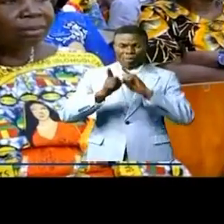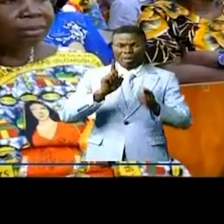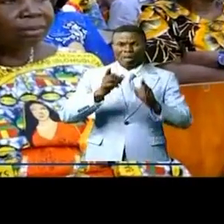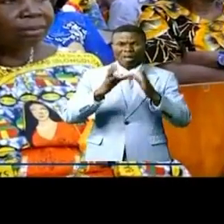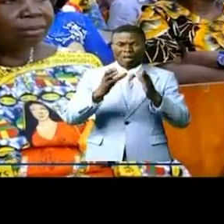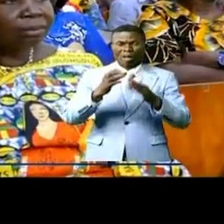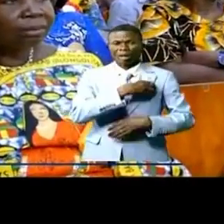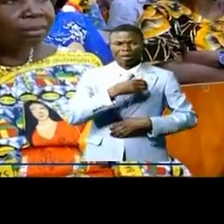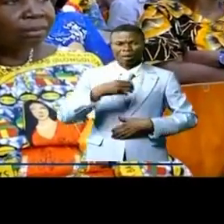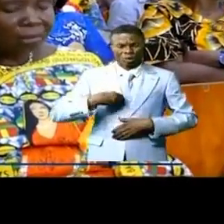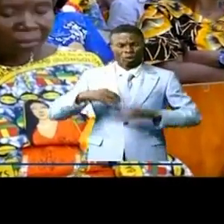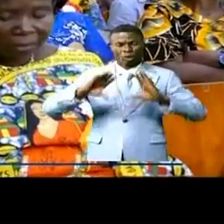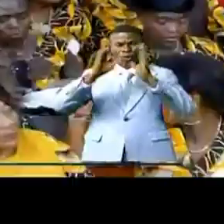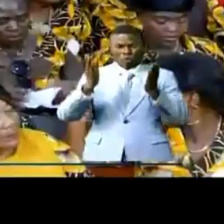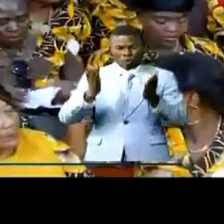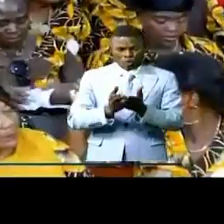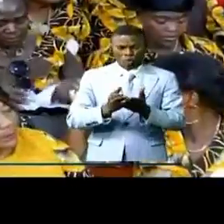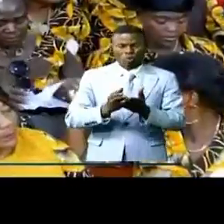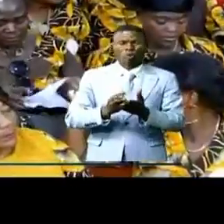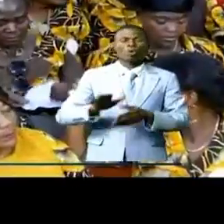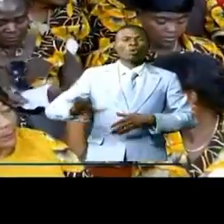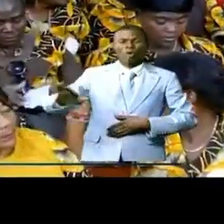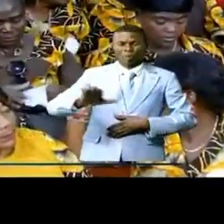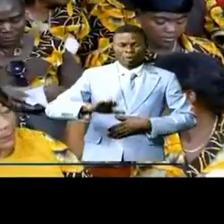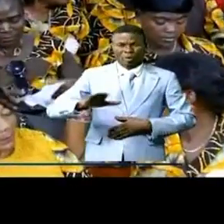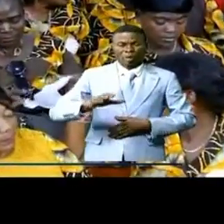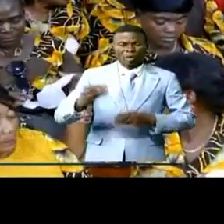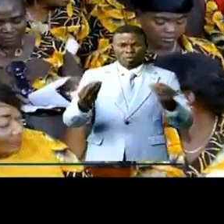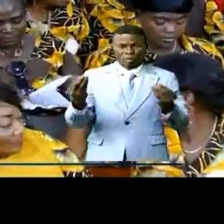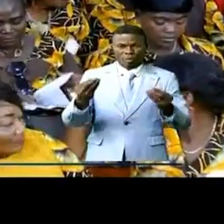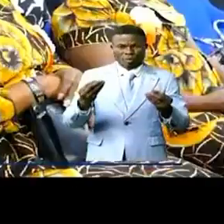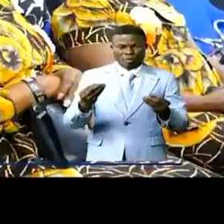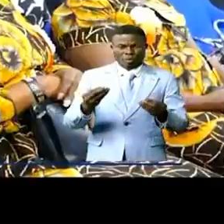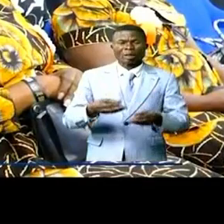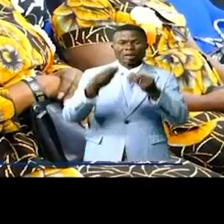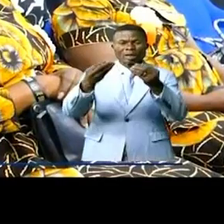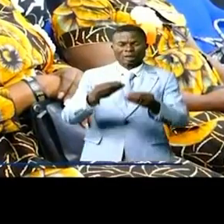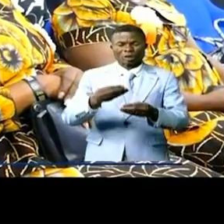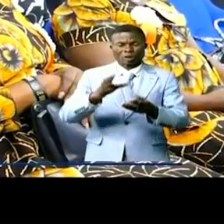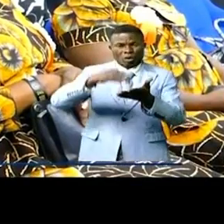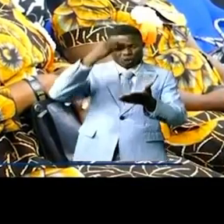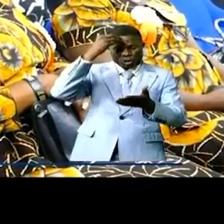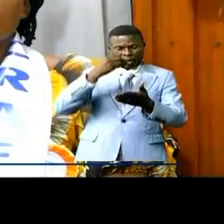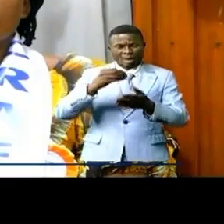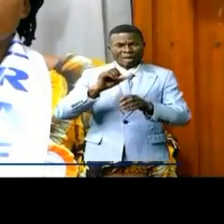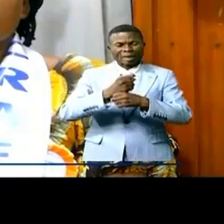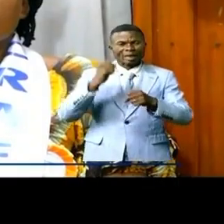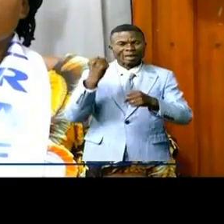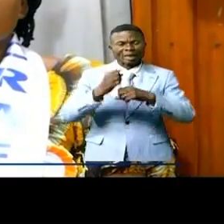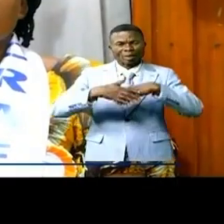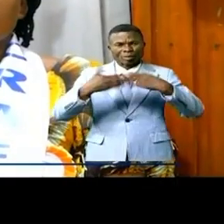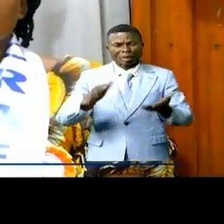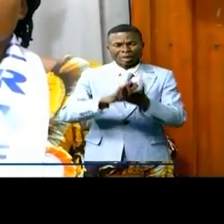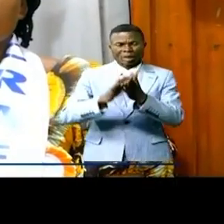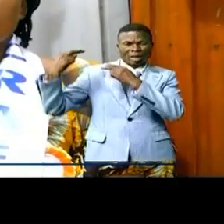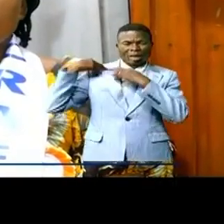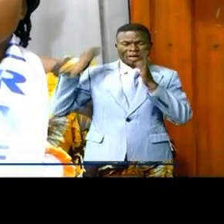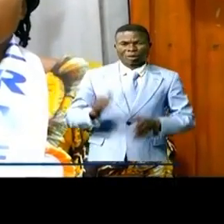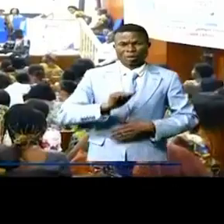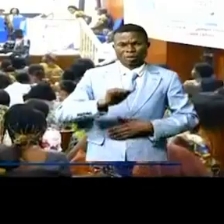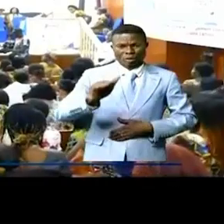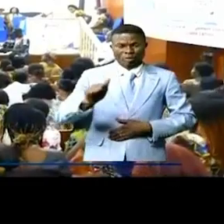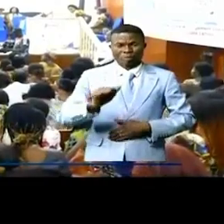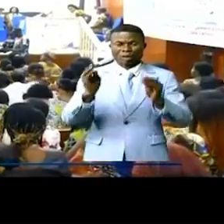les femmes de toutes les couches sociales du pays envie d les outils sur l'entrepreneuriat et l'autonomisation cette